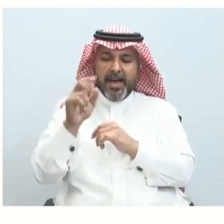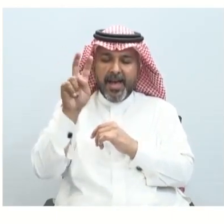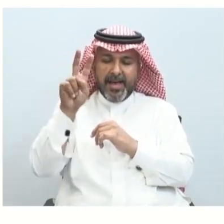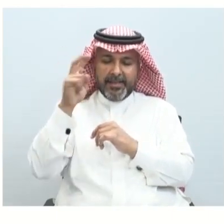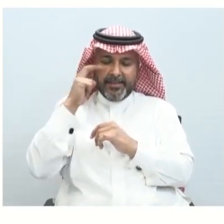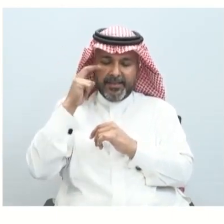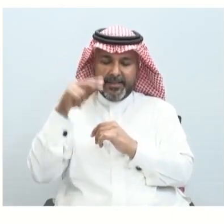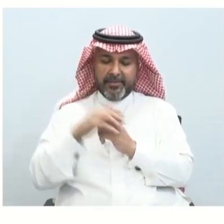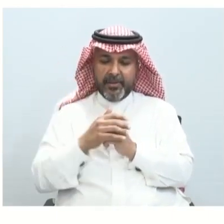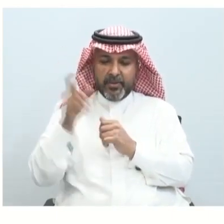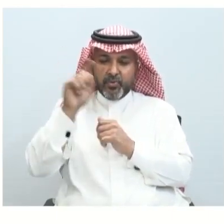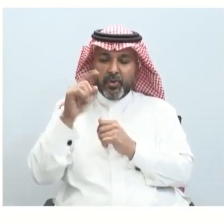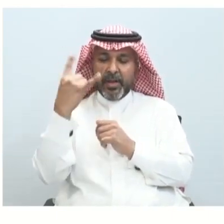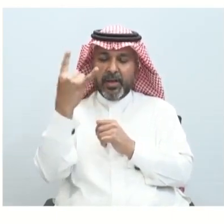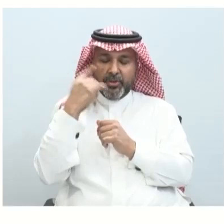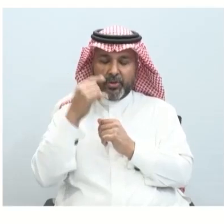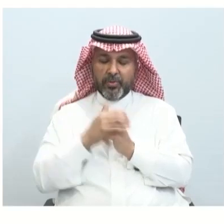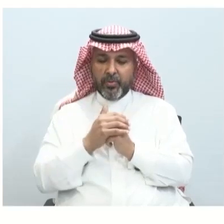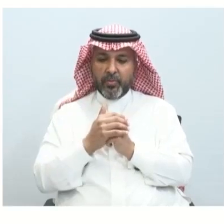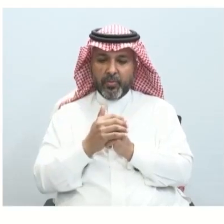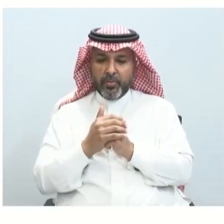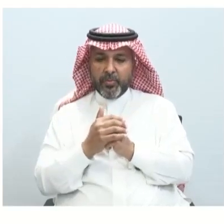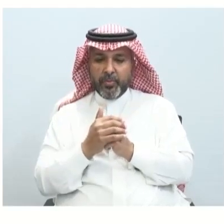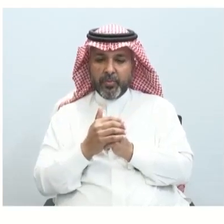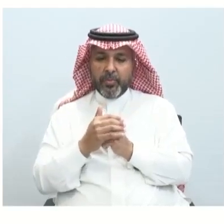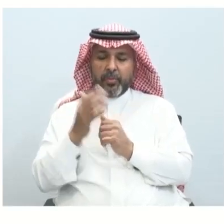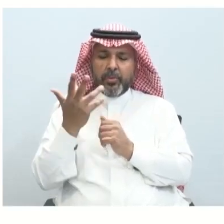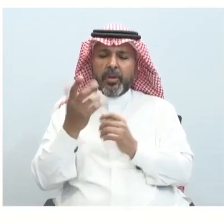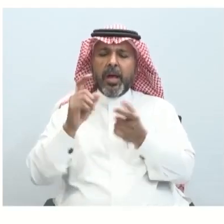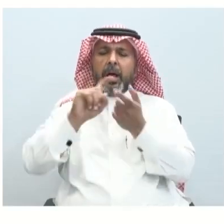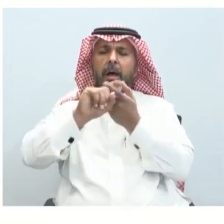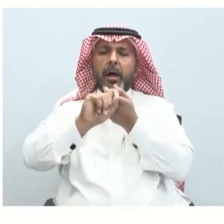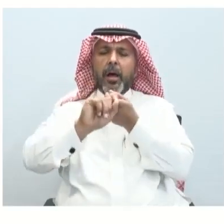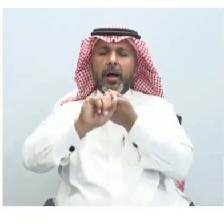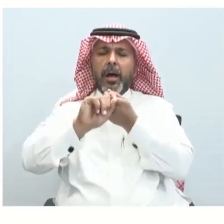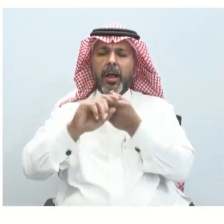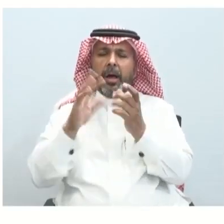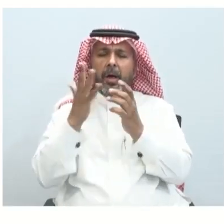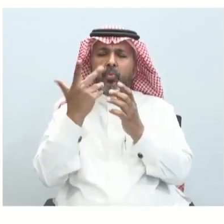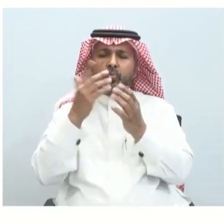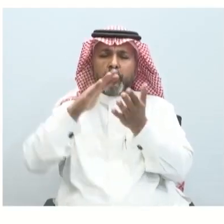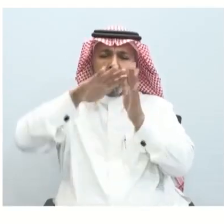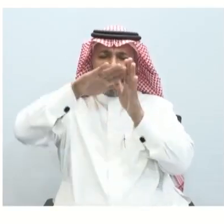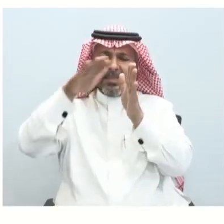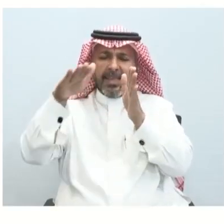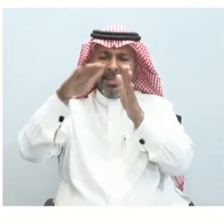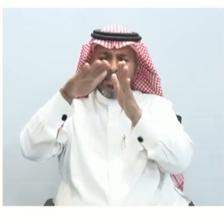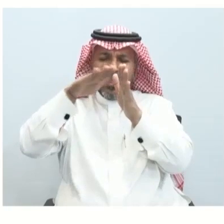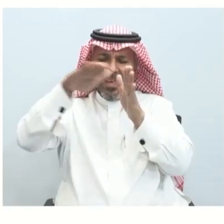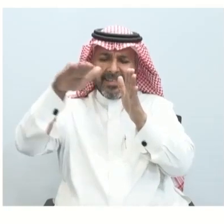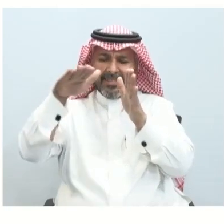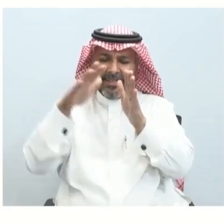العاشر اجابه قصيره لخص ولخص العلاقه بين مساحه السطح والحجم كلما نمت